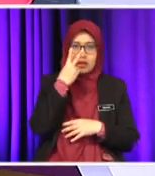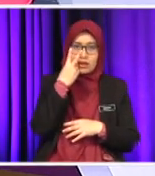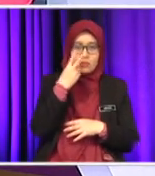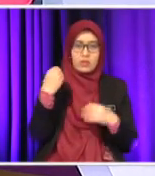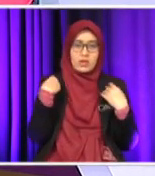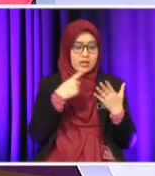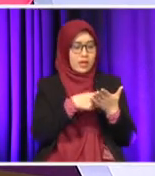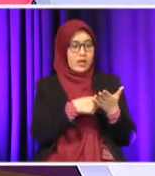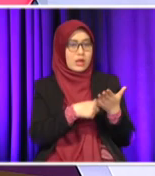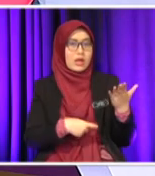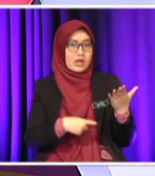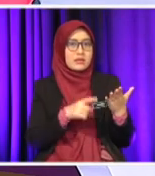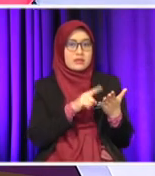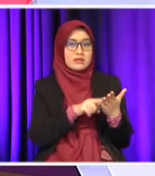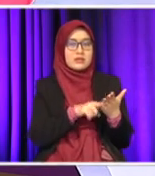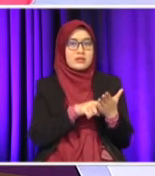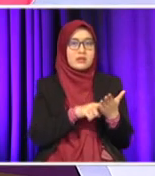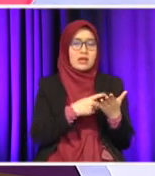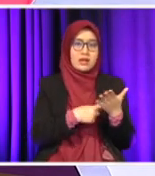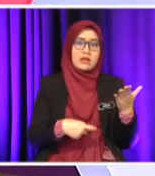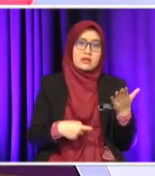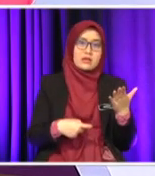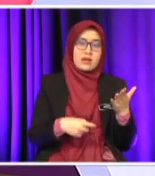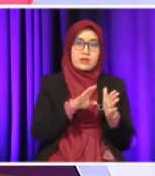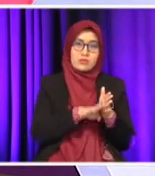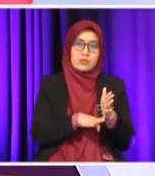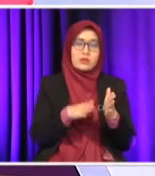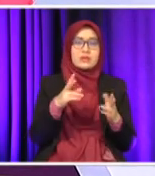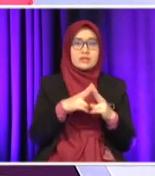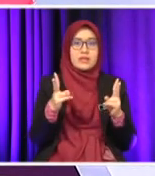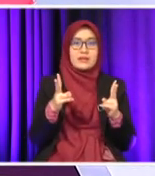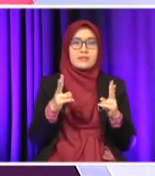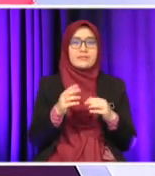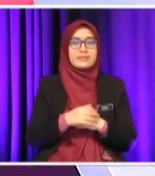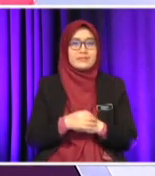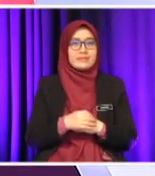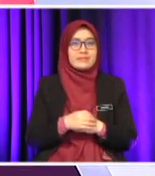yang saya datang hari ini Nah beli ini eee agak Siapa nama kakak Liza